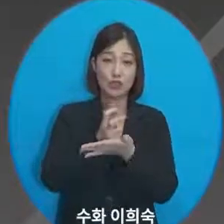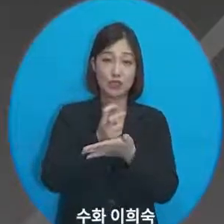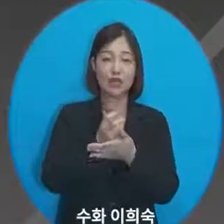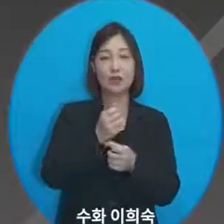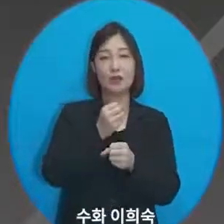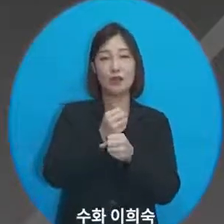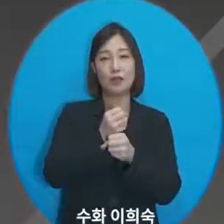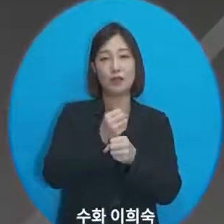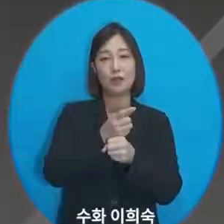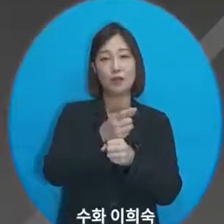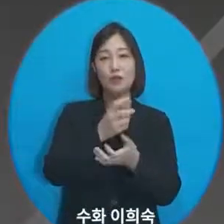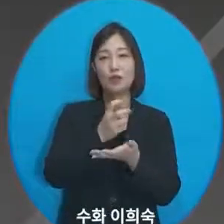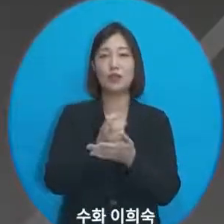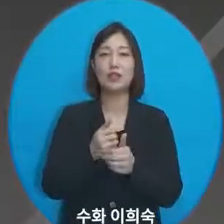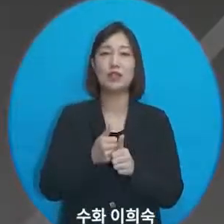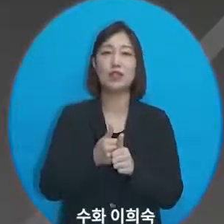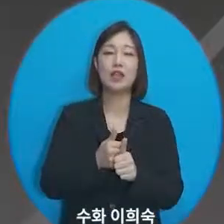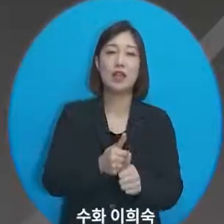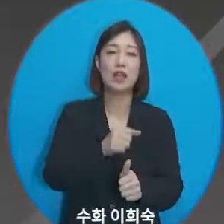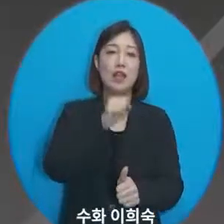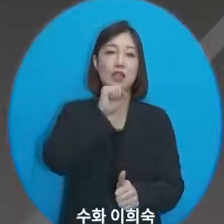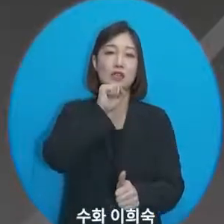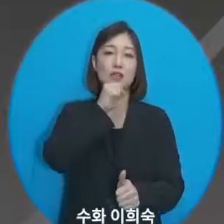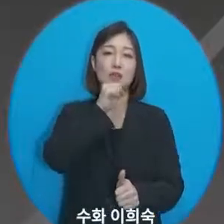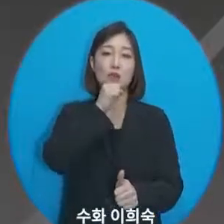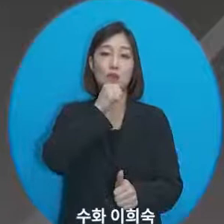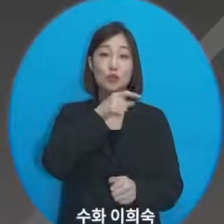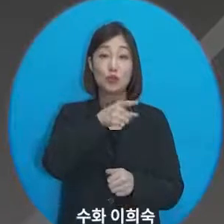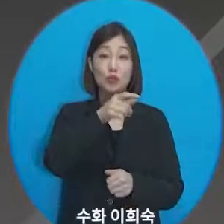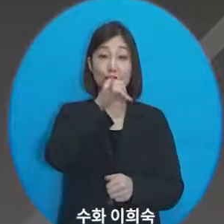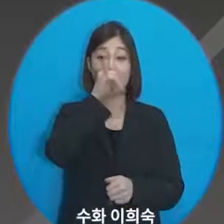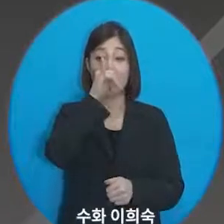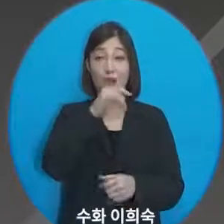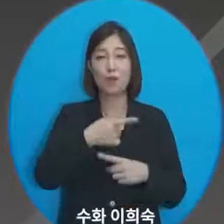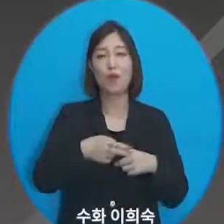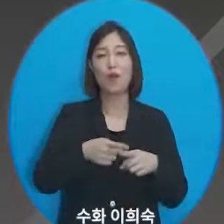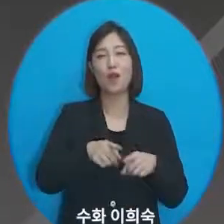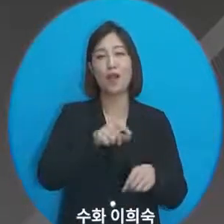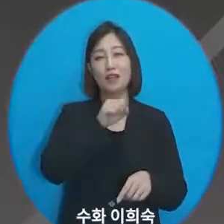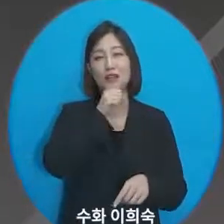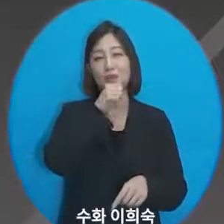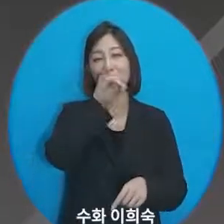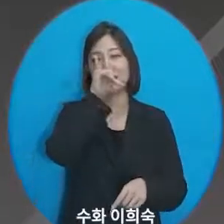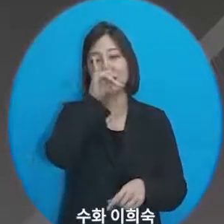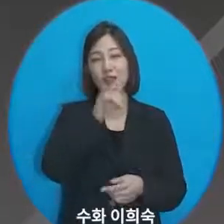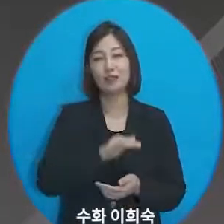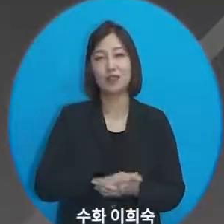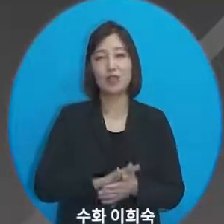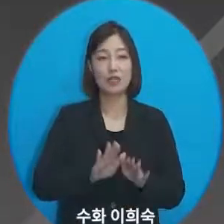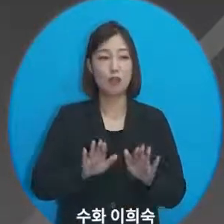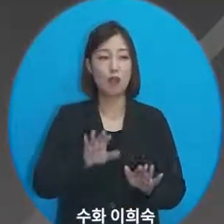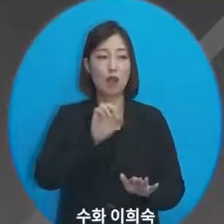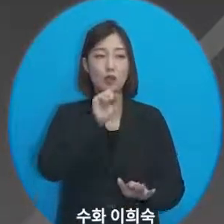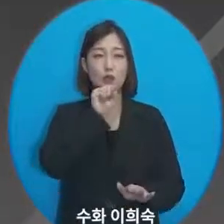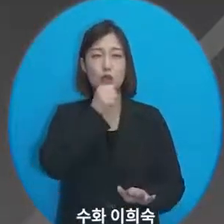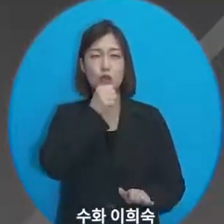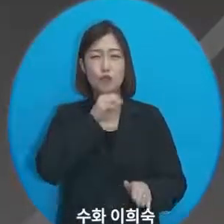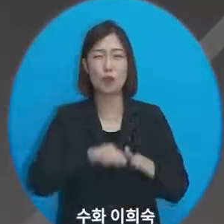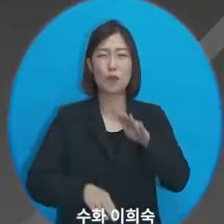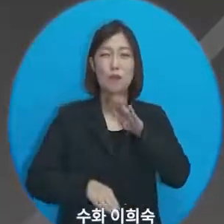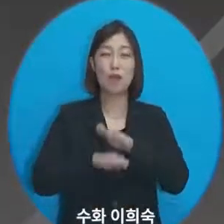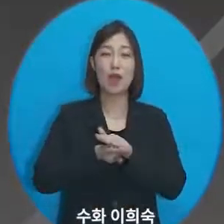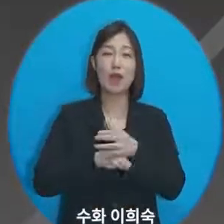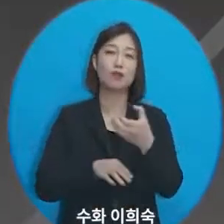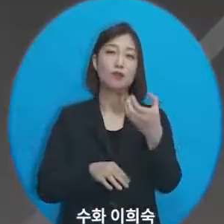그 기준에 맞게 점수가 되면 인증을 해주는 그런 제도입니다. 지금 현재 90점이 이제 최우수 등급을 받게